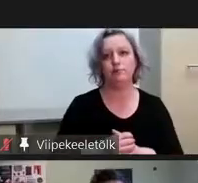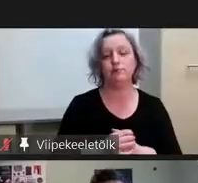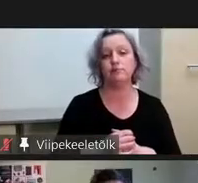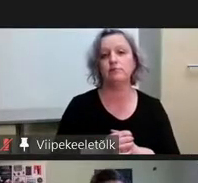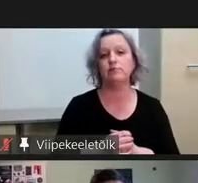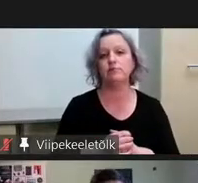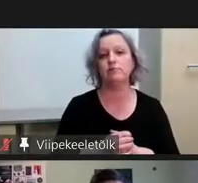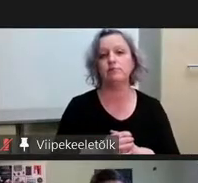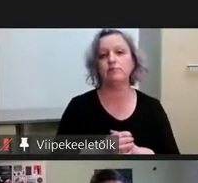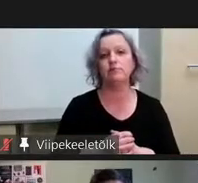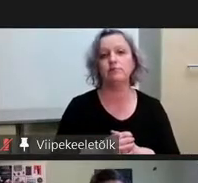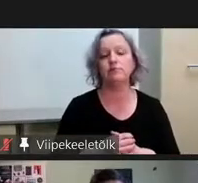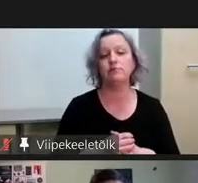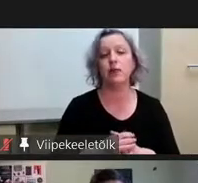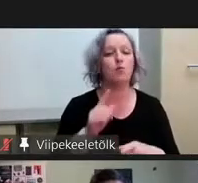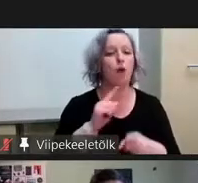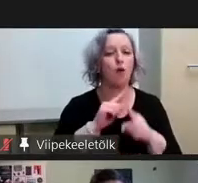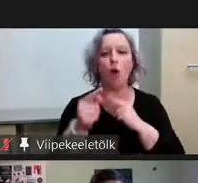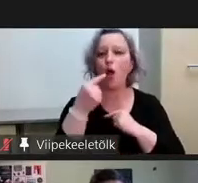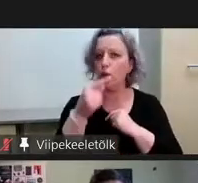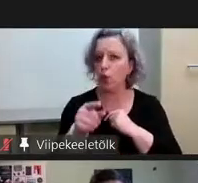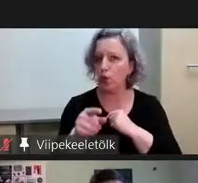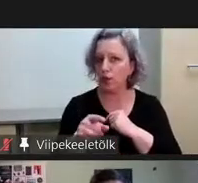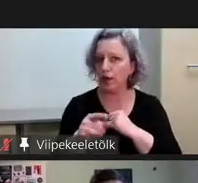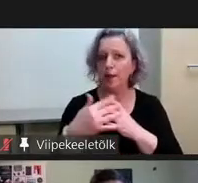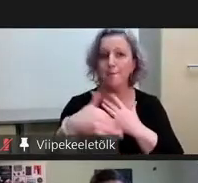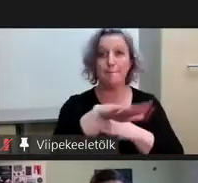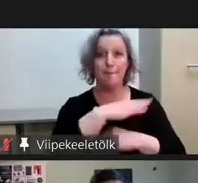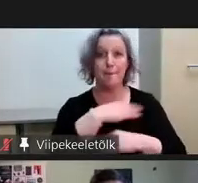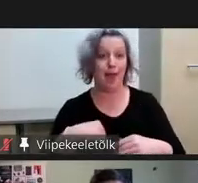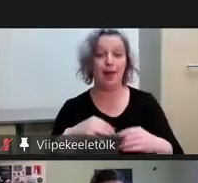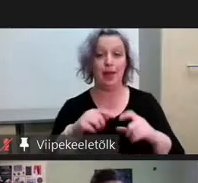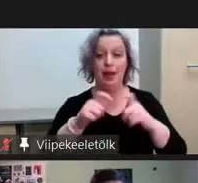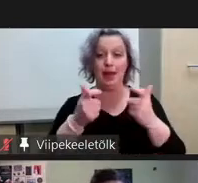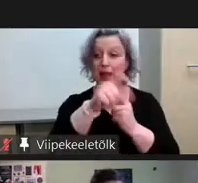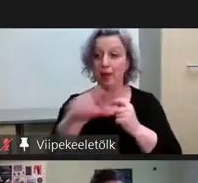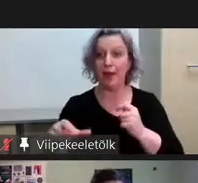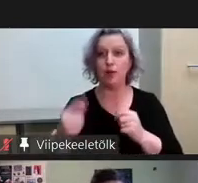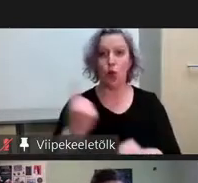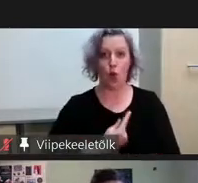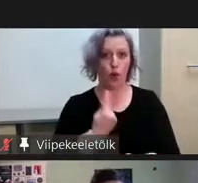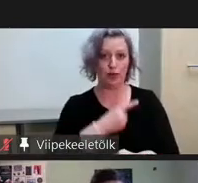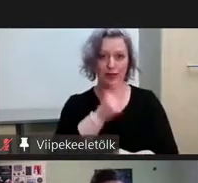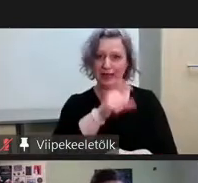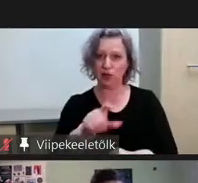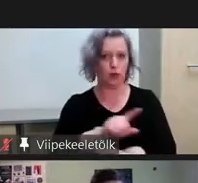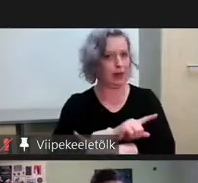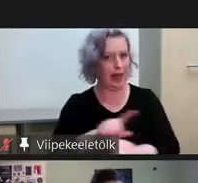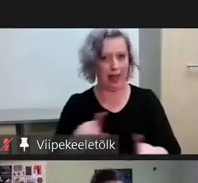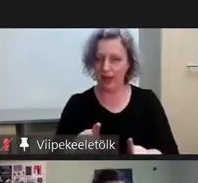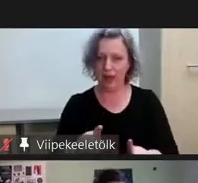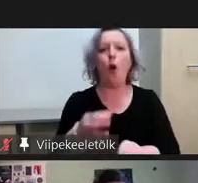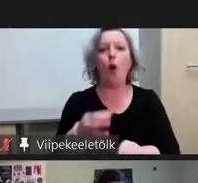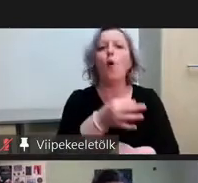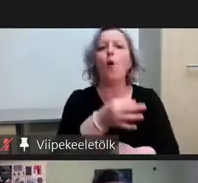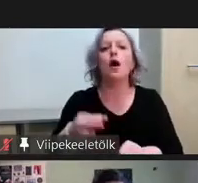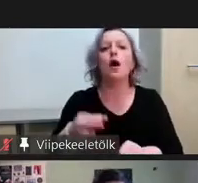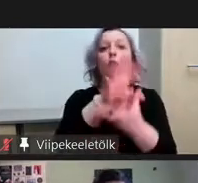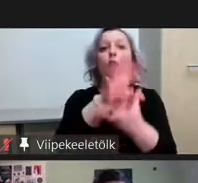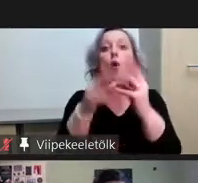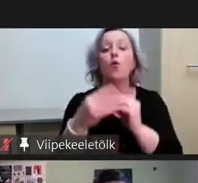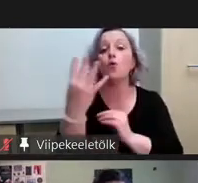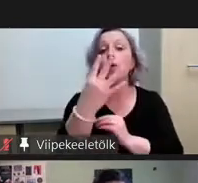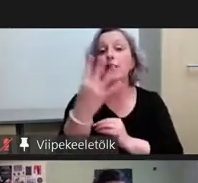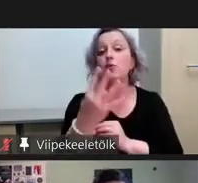selguse mõttes ütlen kohe ära, et meie liikmed ei ole mitte üksikisikud, vaid on organisatsioonid. Neid on kokku 48